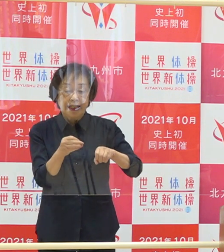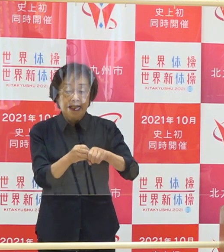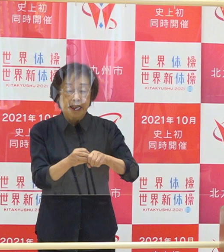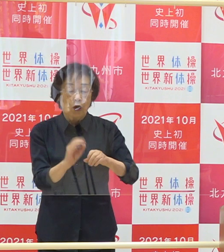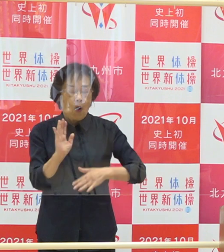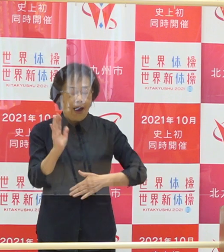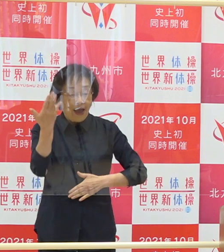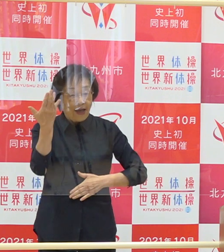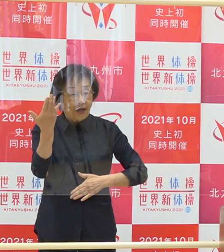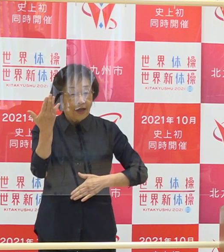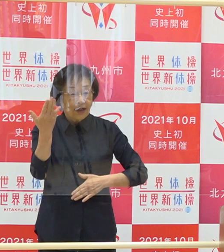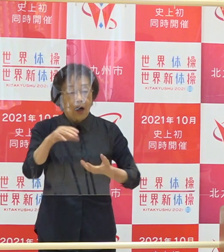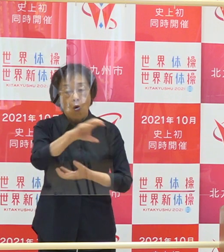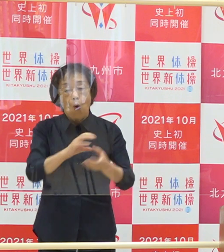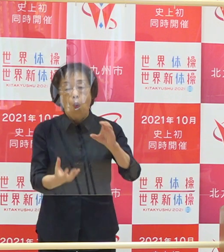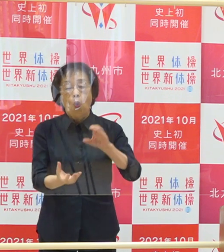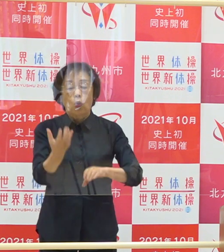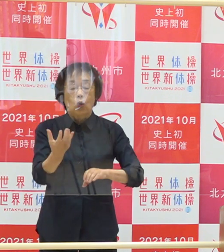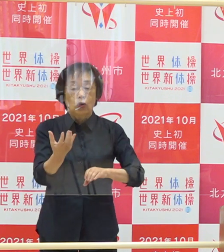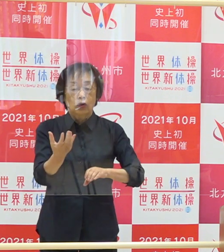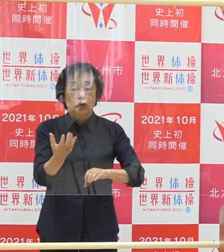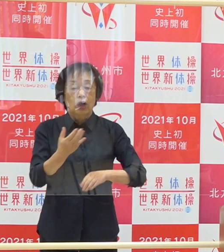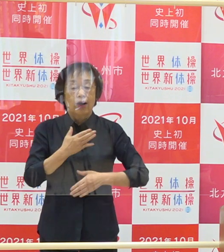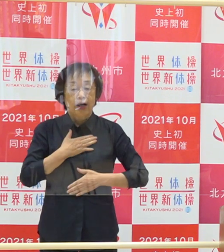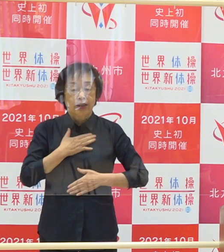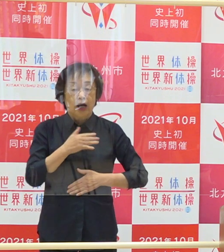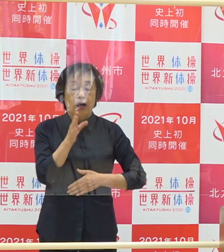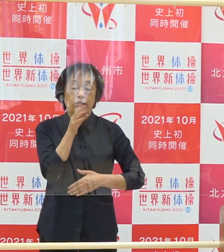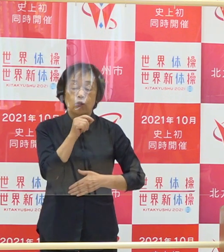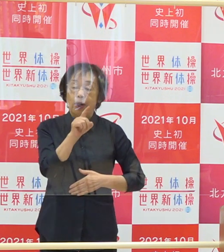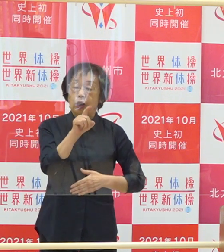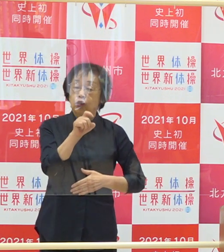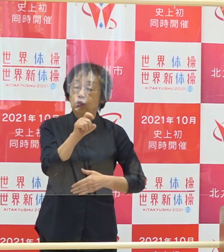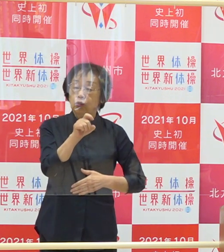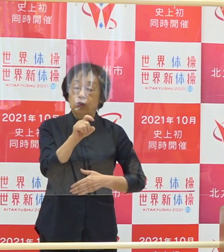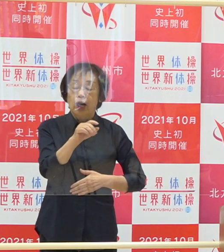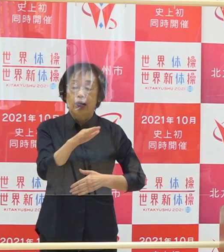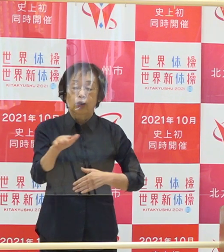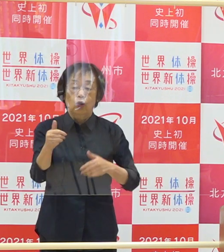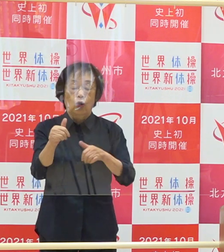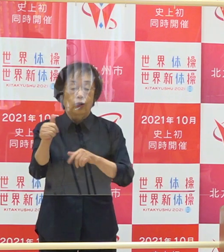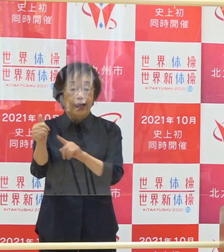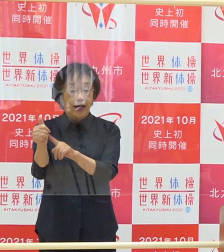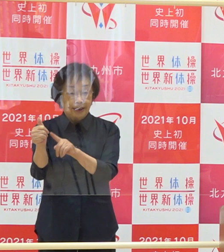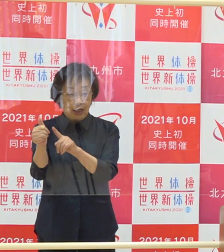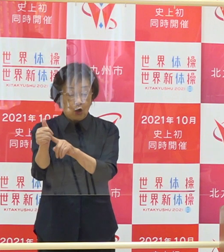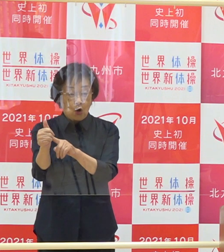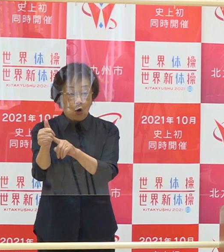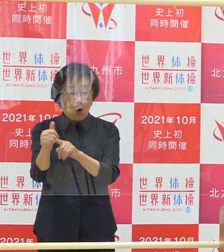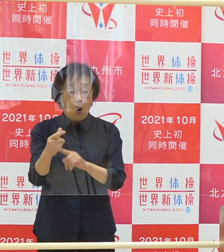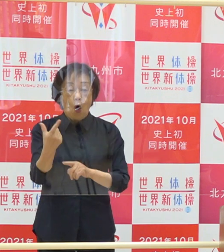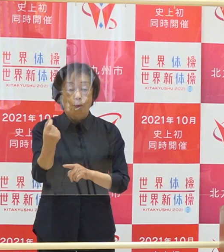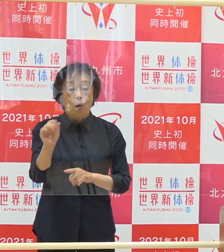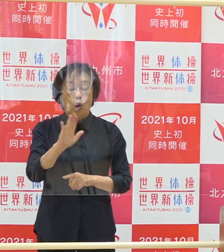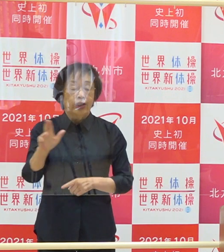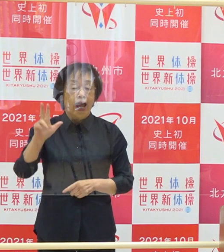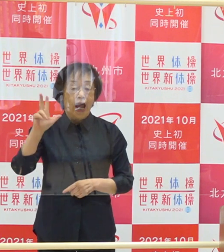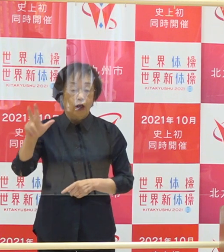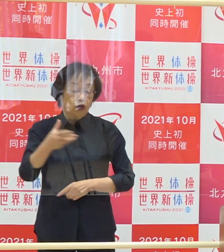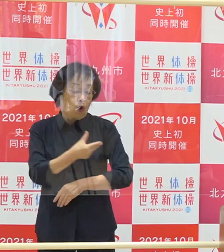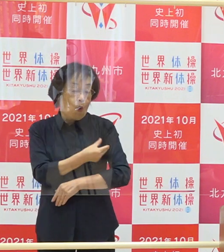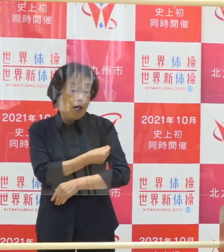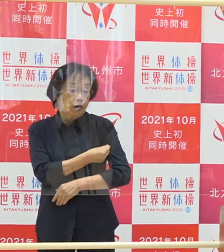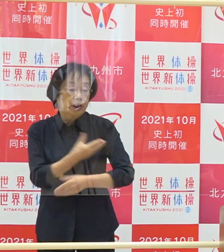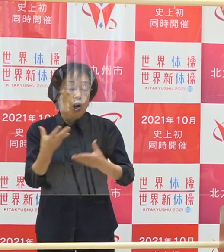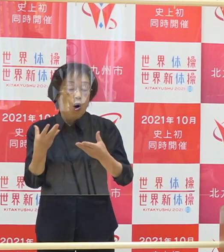ております。また10代20代の男性の場合、この武田モデルナ社製のワクチン接種後の